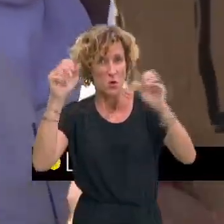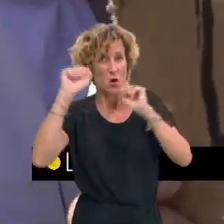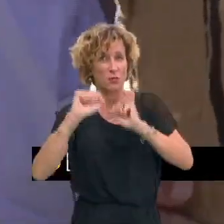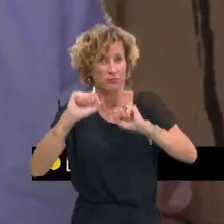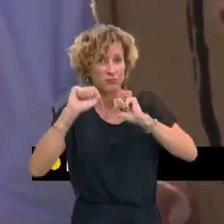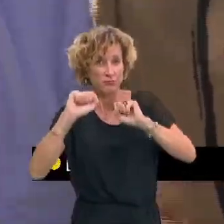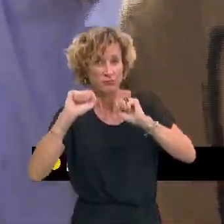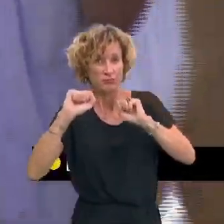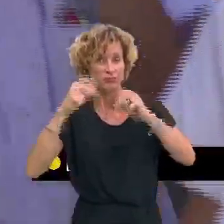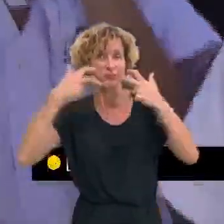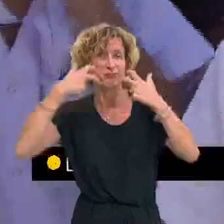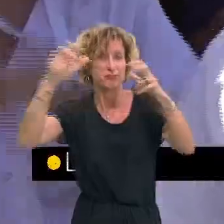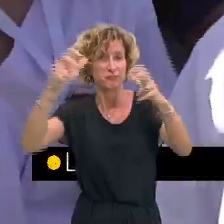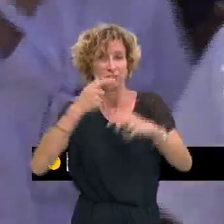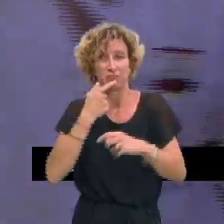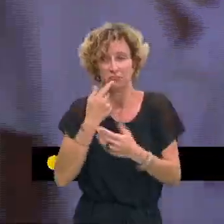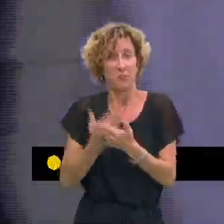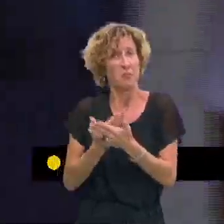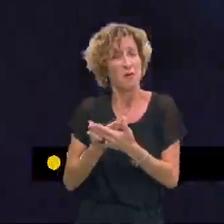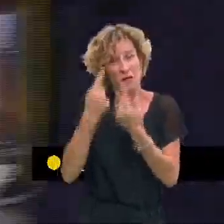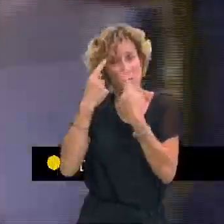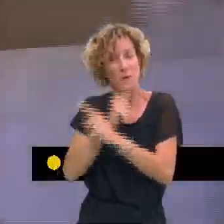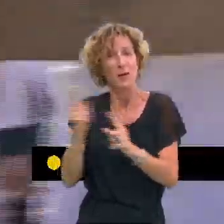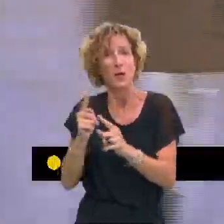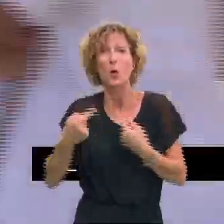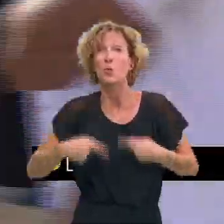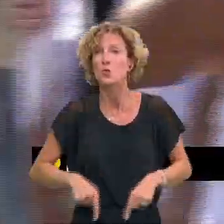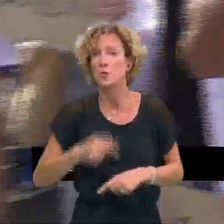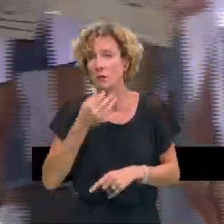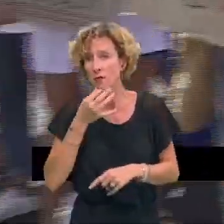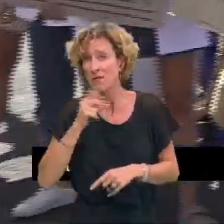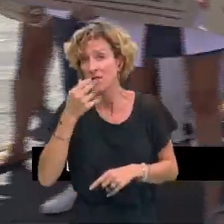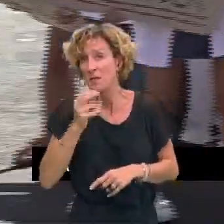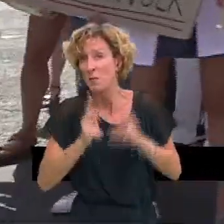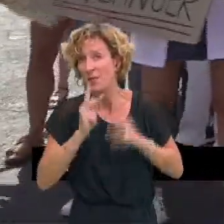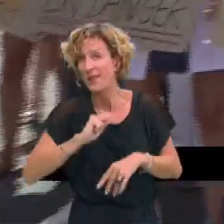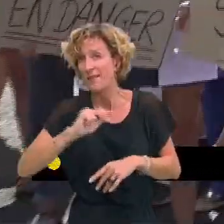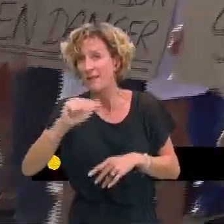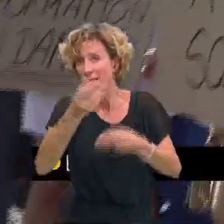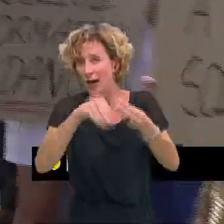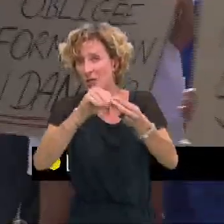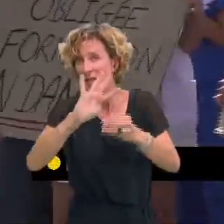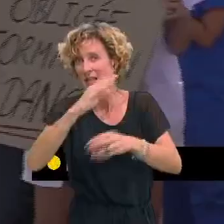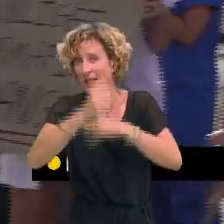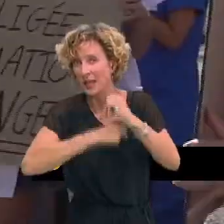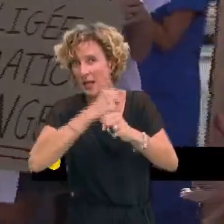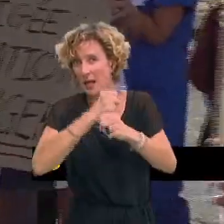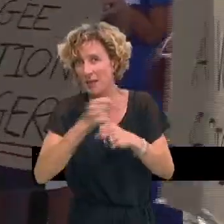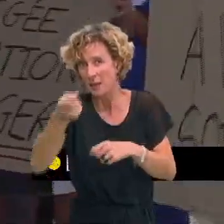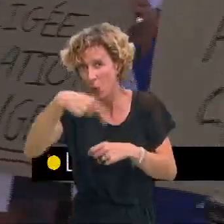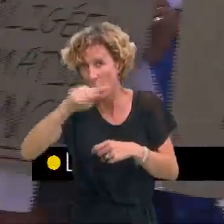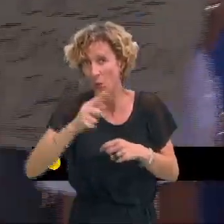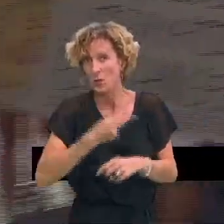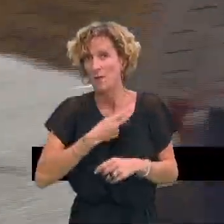Les internes scandent leur désapprobation. Le gouvernement projette de rallonger la formation pour ces étudiants qui se destinent à la médecine